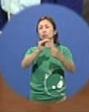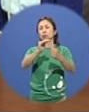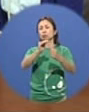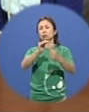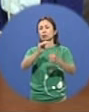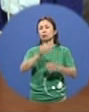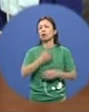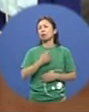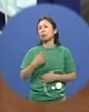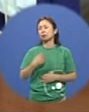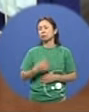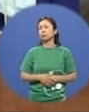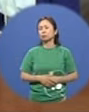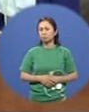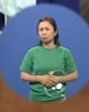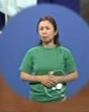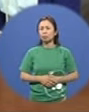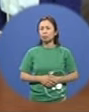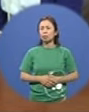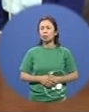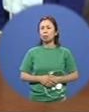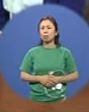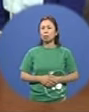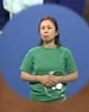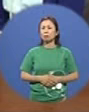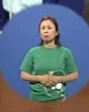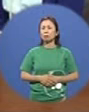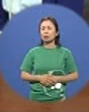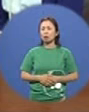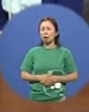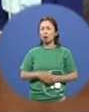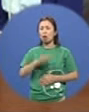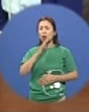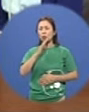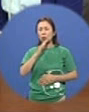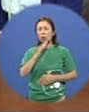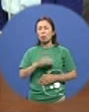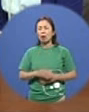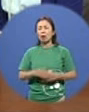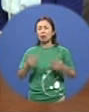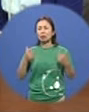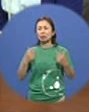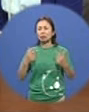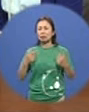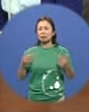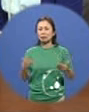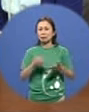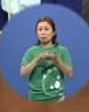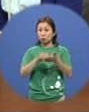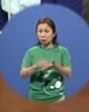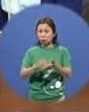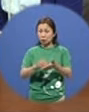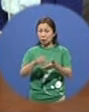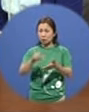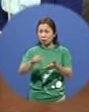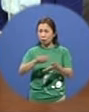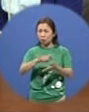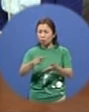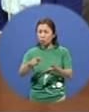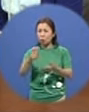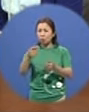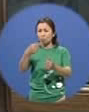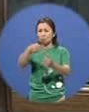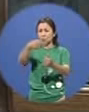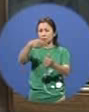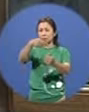の常用雇用のね1番いいところていうのはその中でどんどんはいどんどん人間が成長していってそのそれその人に教えていく